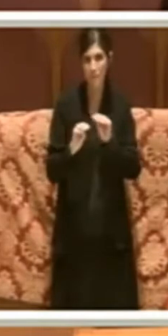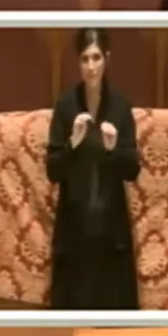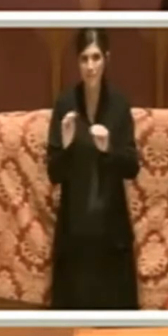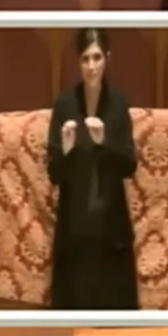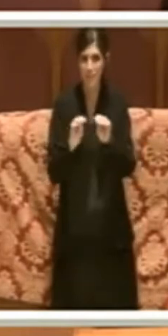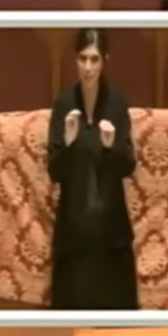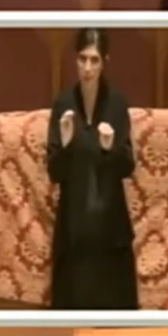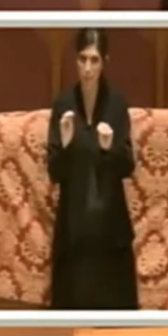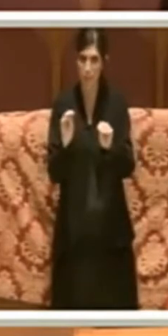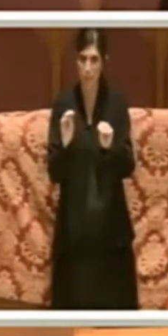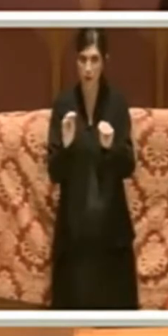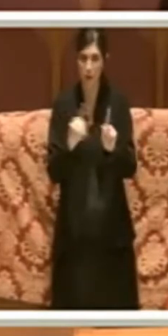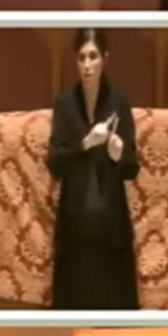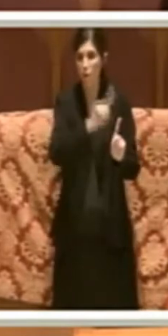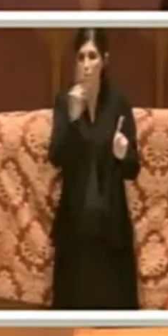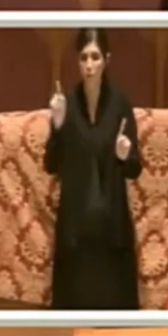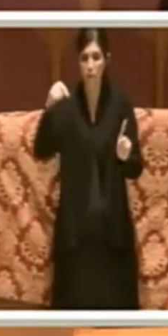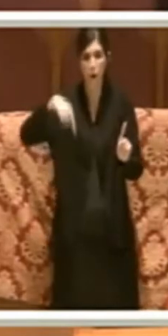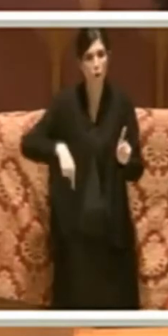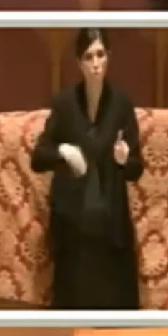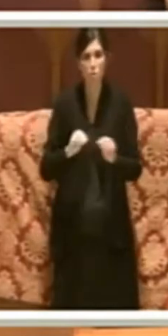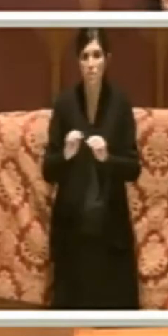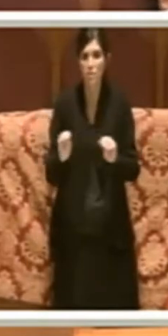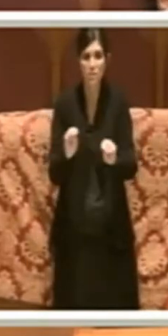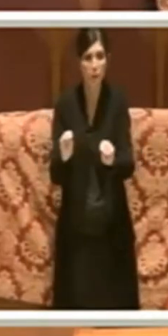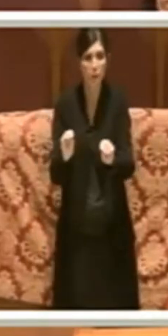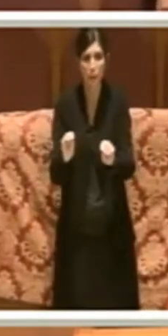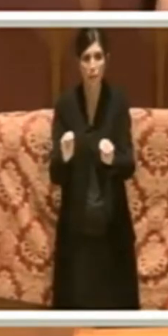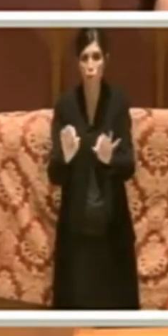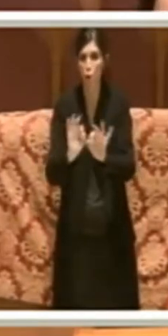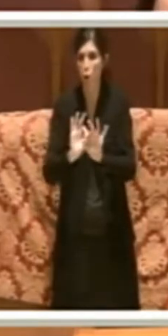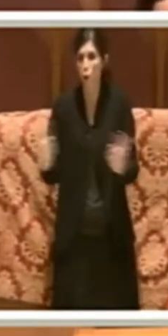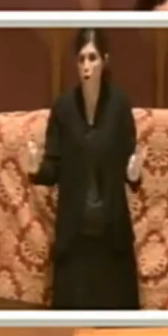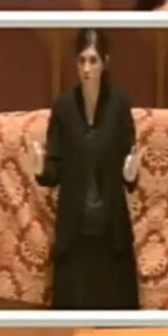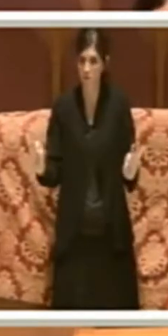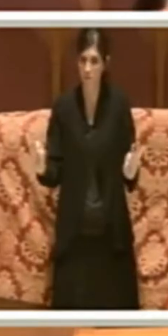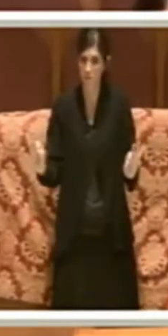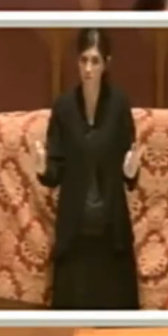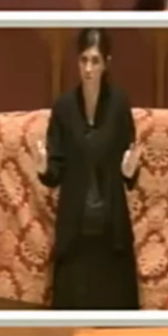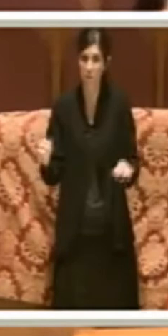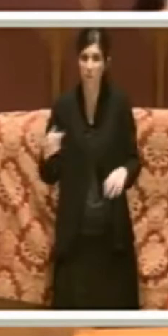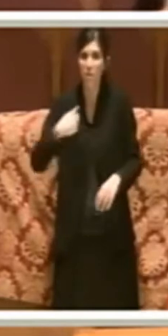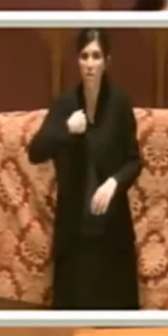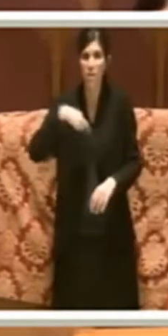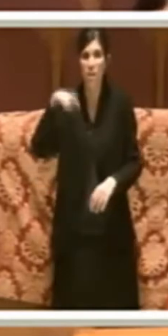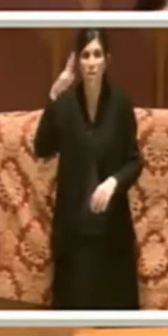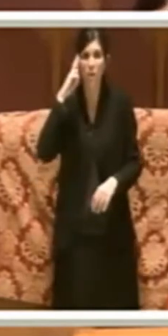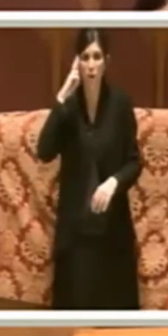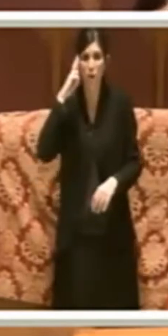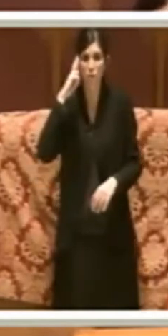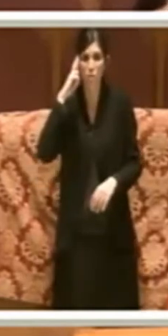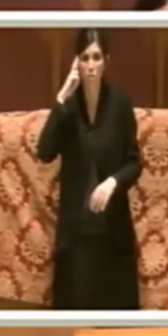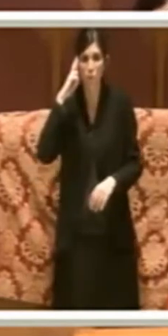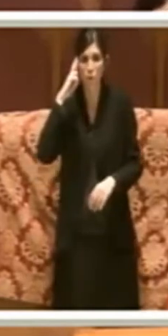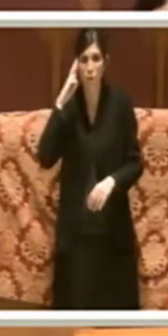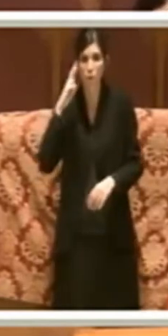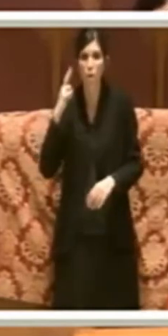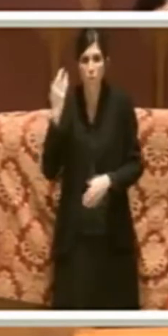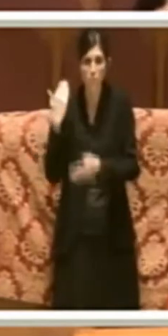oggi non è stato messo a posto. Io ricordo quando c'erano migliaia di partite tra l'ente e